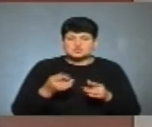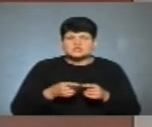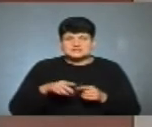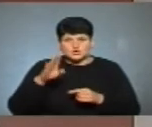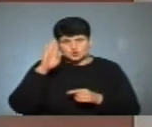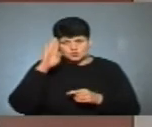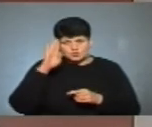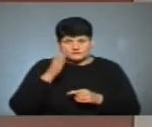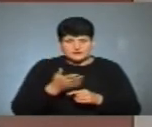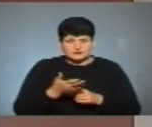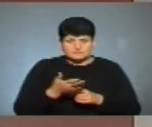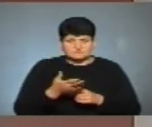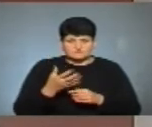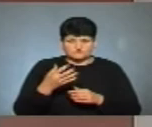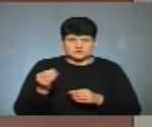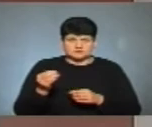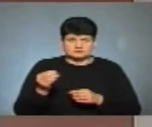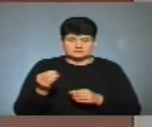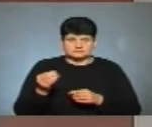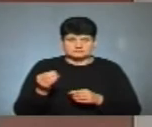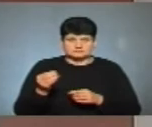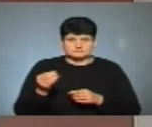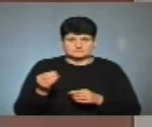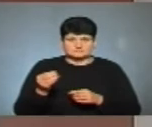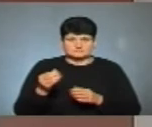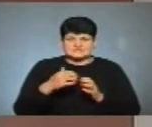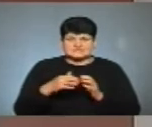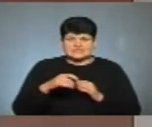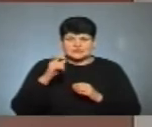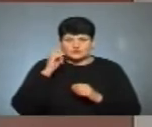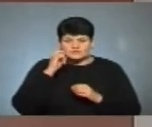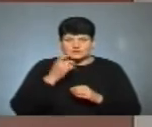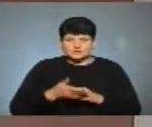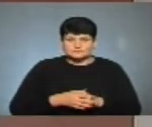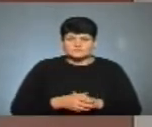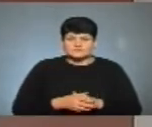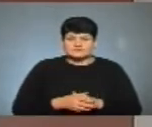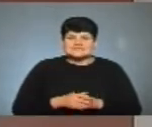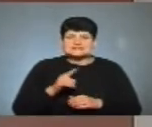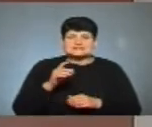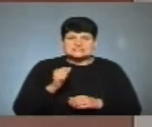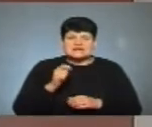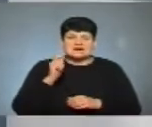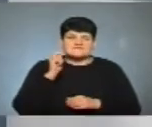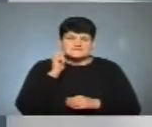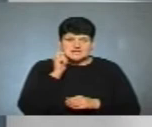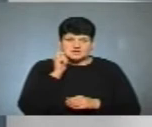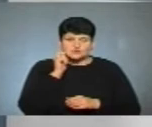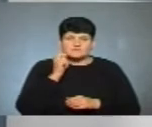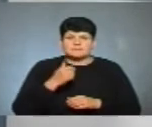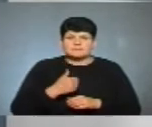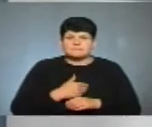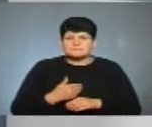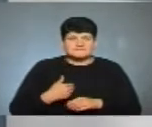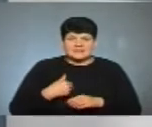чоловіки такі вже, ну, як, середнього віку? Ну, за віком ми